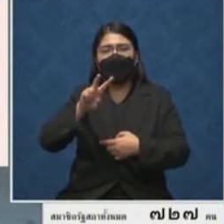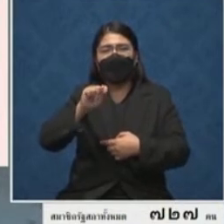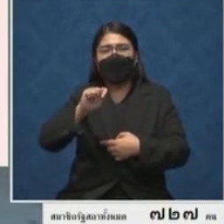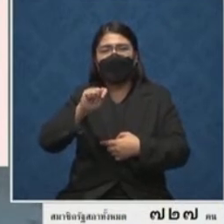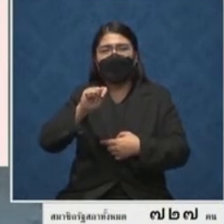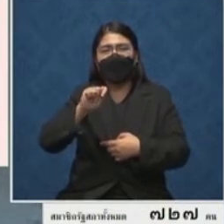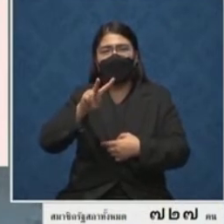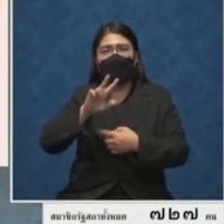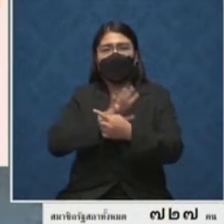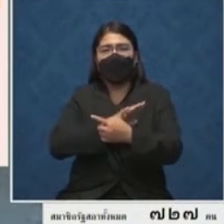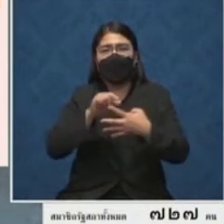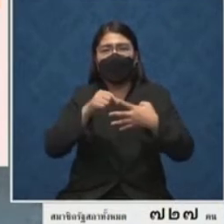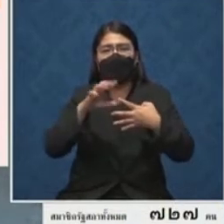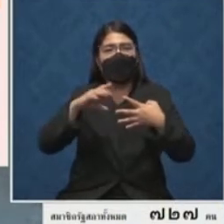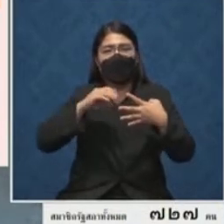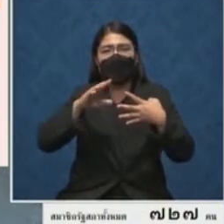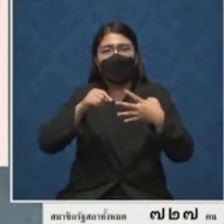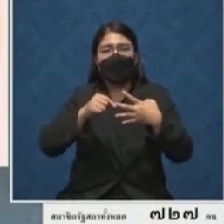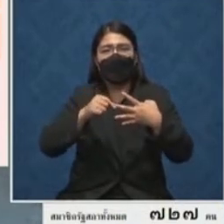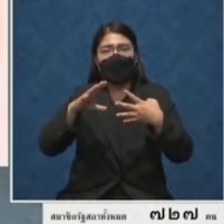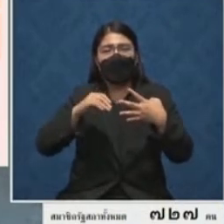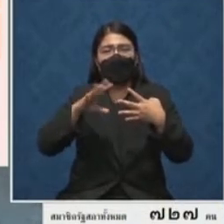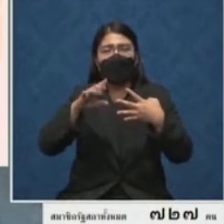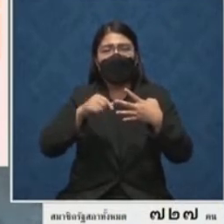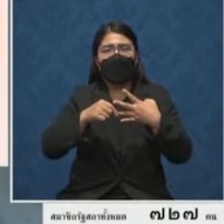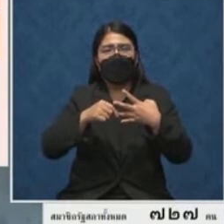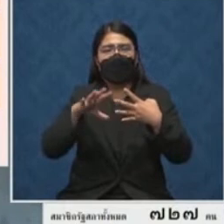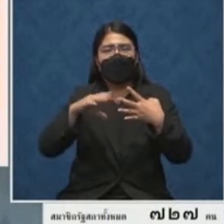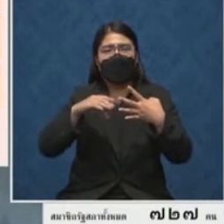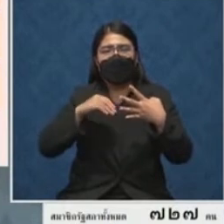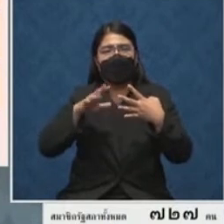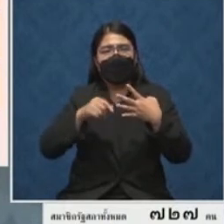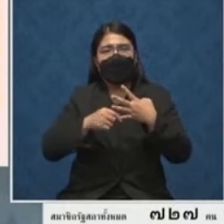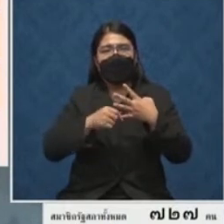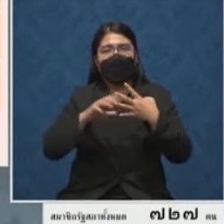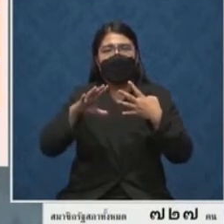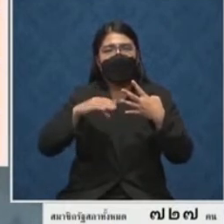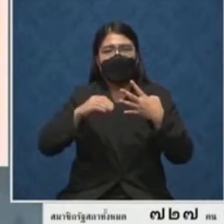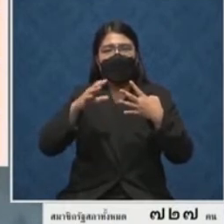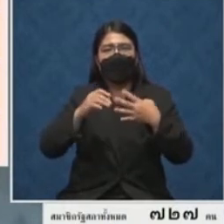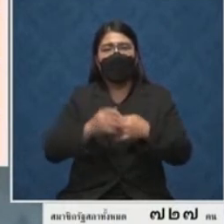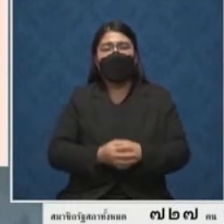1ไม่รับหลักการ2ไม่รับหลักการ3ไม่รับหลักการ4ไม่รับหลักการค่ะ